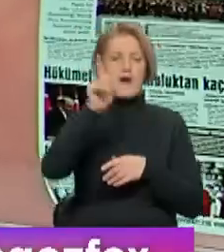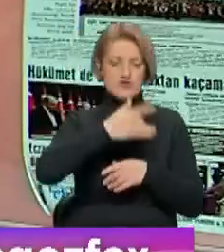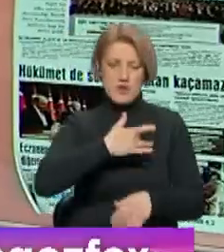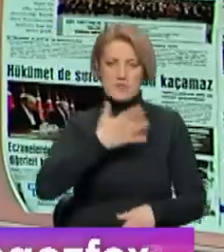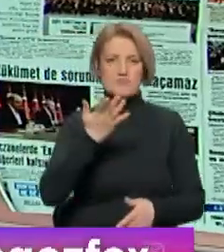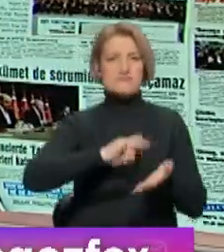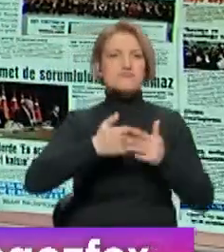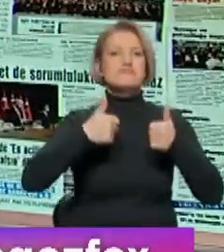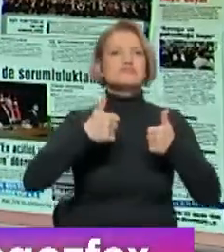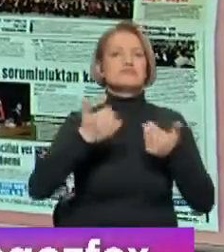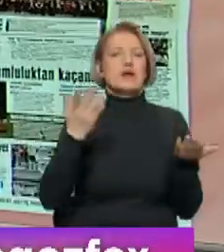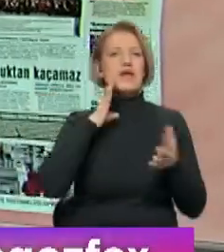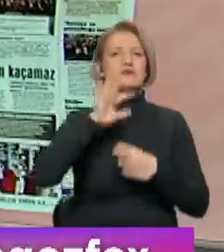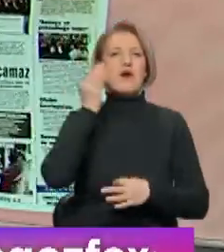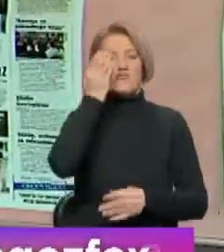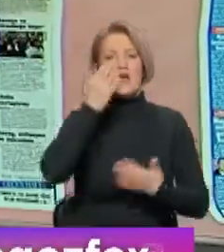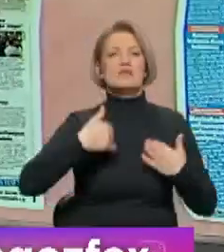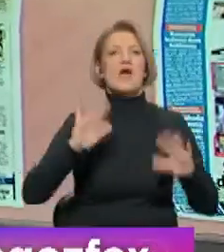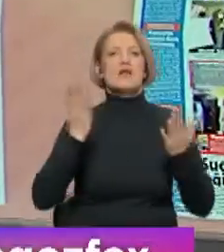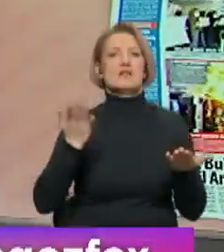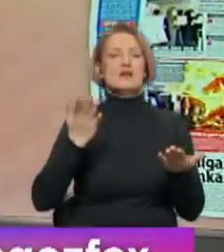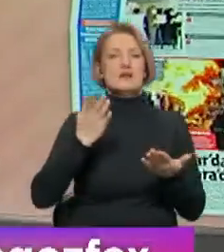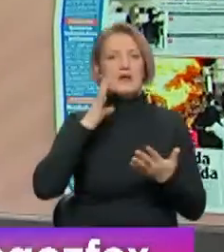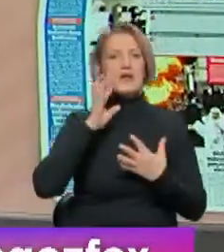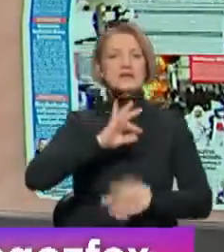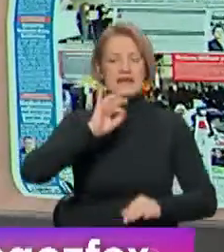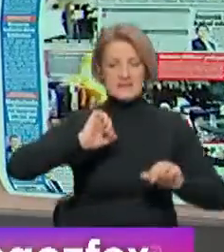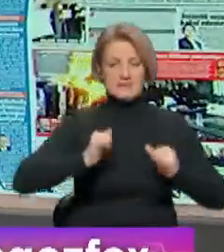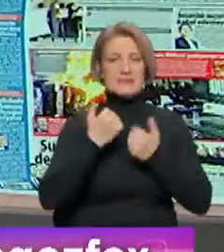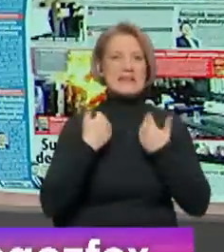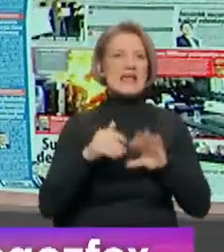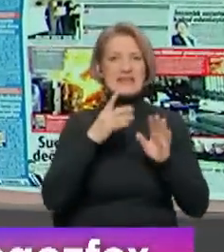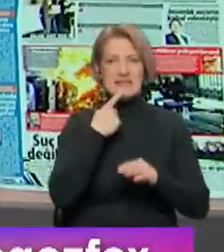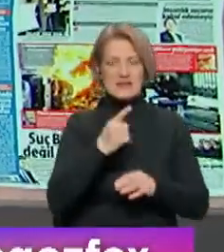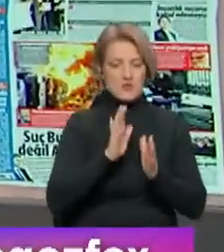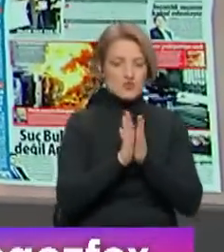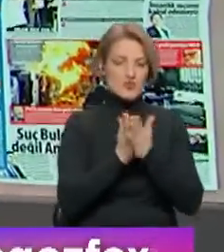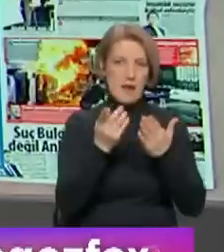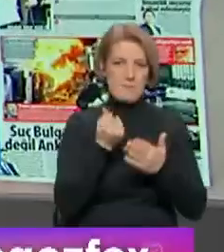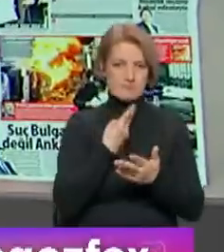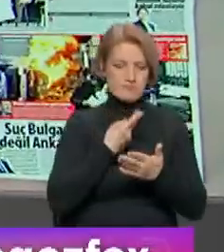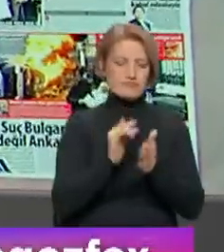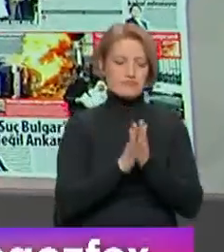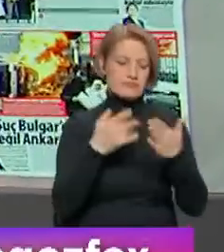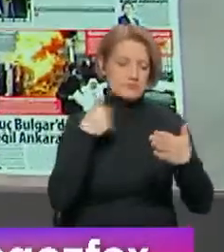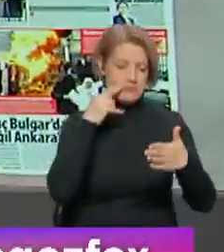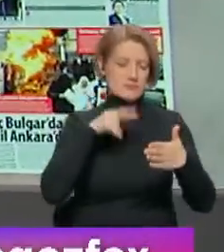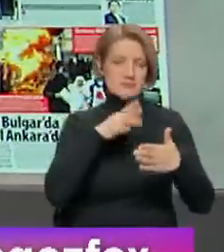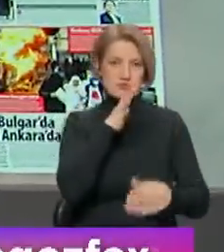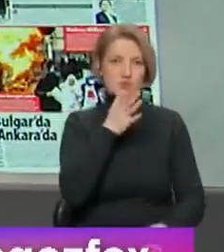olur mu geçiriyor insanlar insanlar yoksul değil İnsanlar Dar gelirli değil denilse de cüzdanınıza baktığınızda siz biliyorsunuz